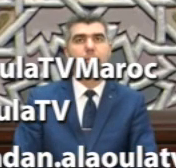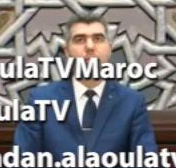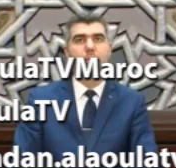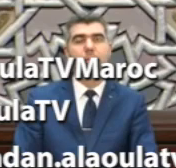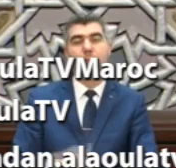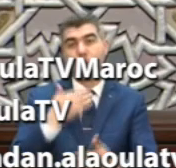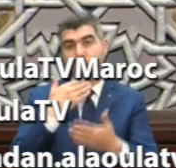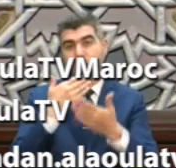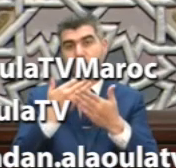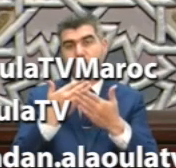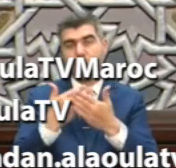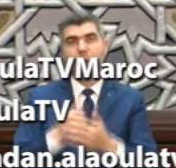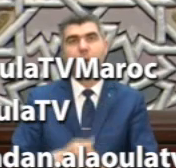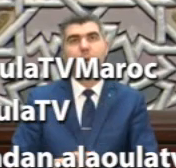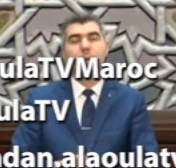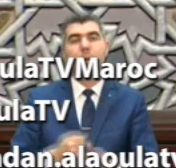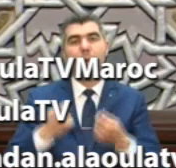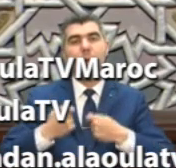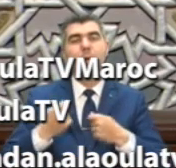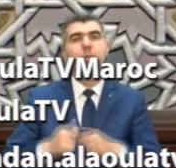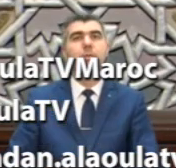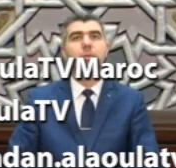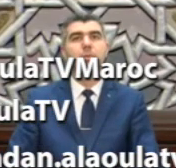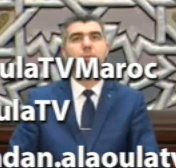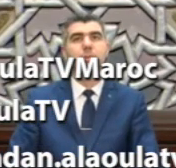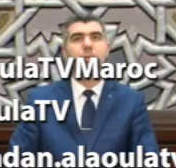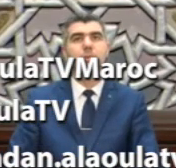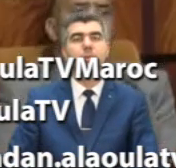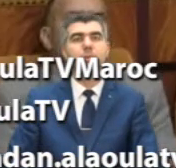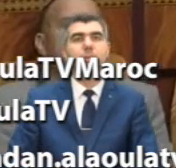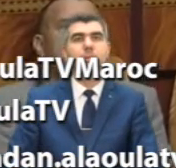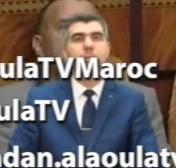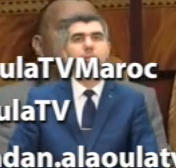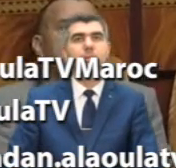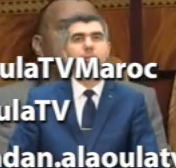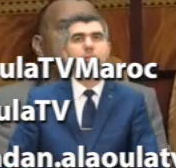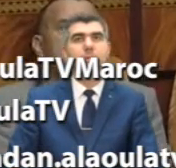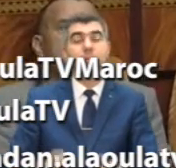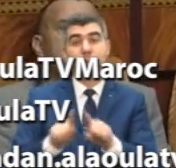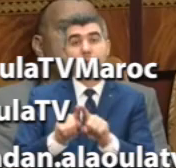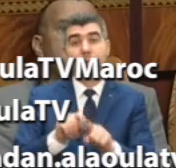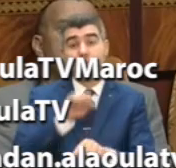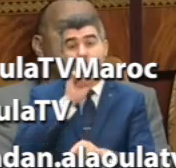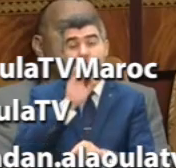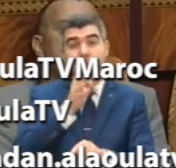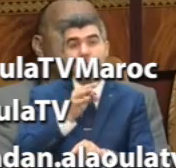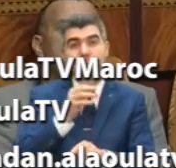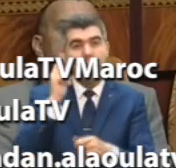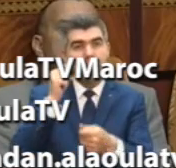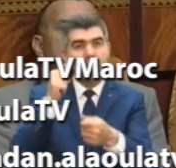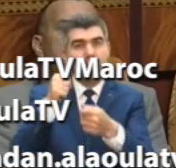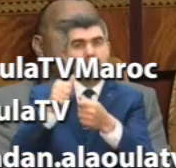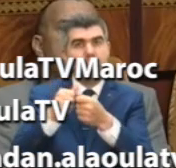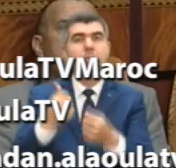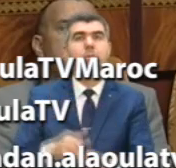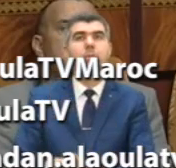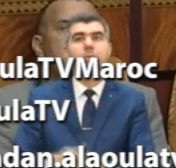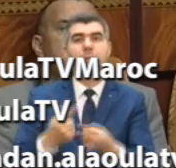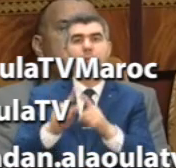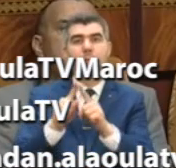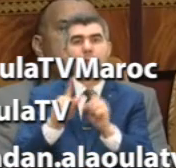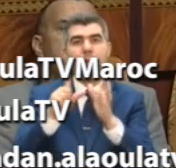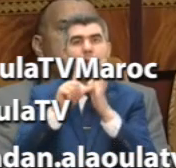شكرا السيد الرئيس. السيد الوزير، السيد الوزير، بغينا فقط نذكركم بإعادة النظر في قانون